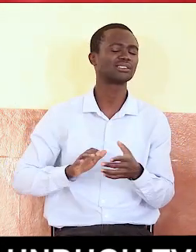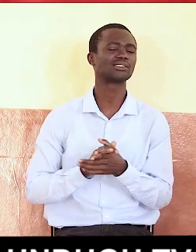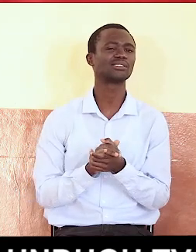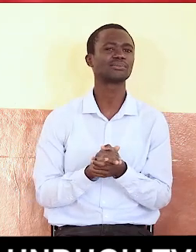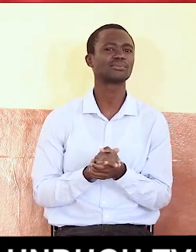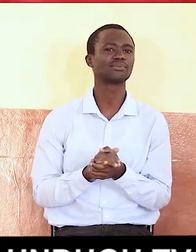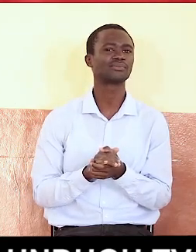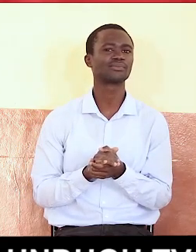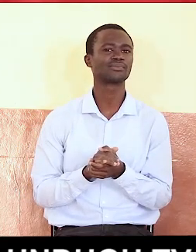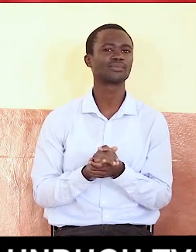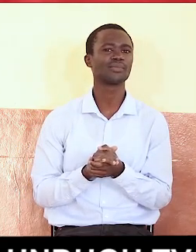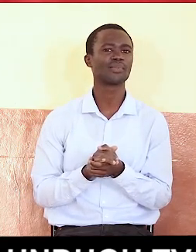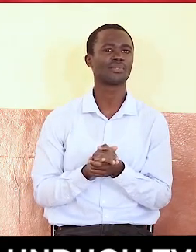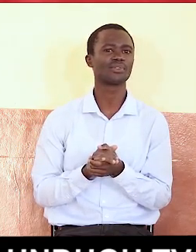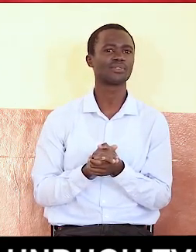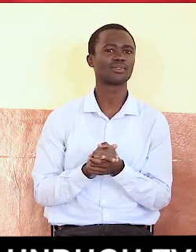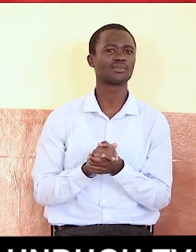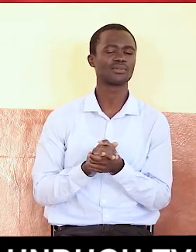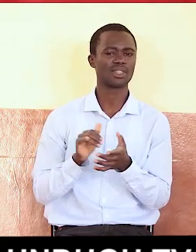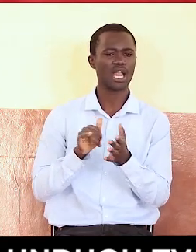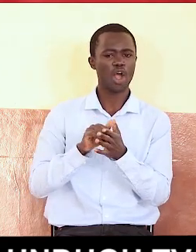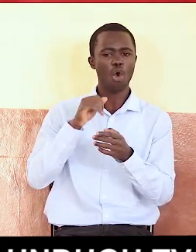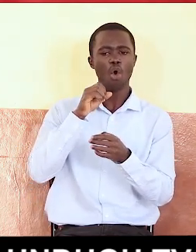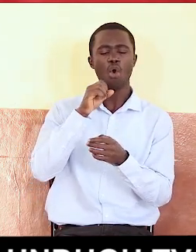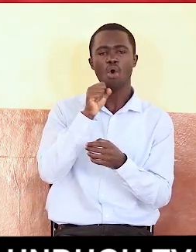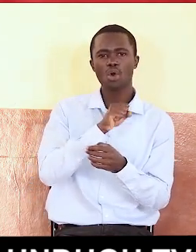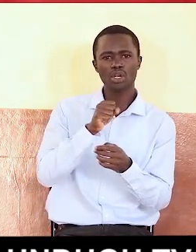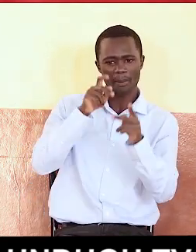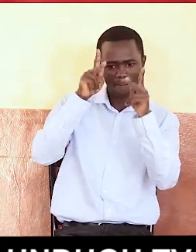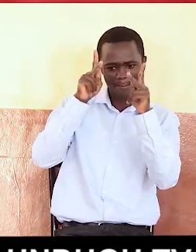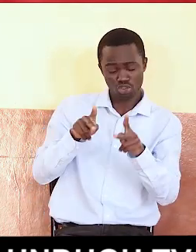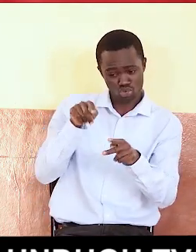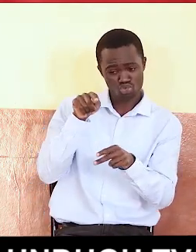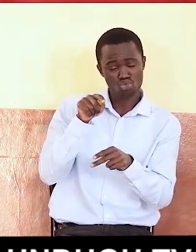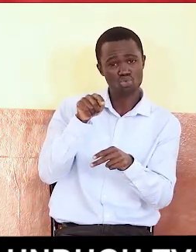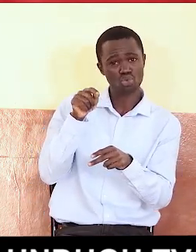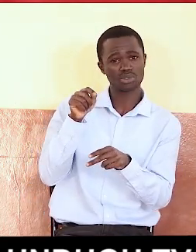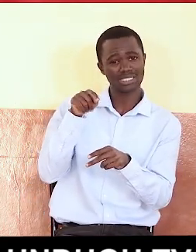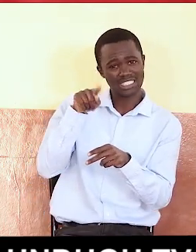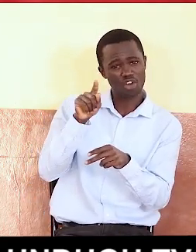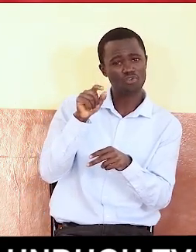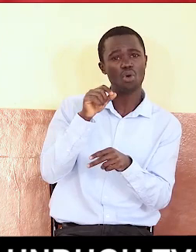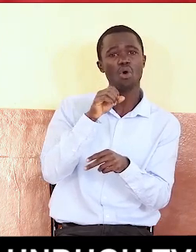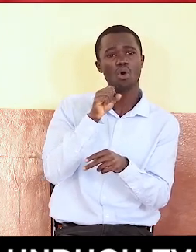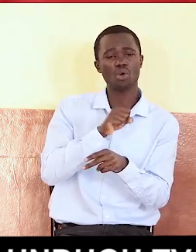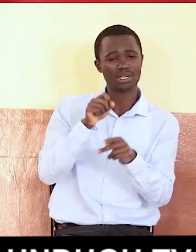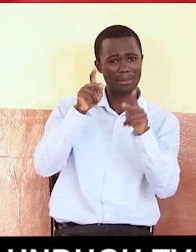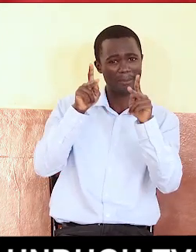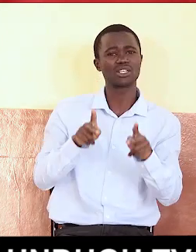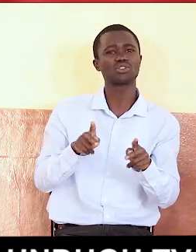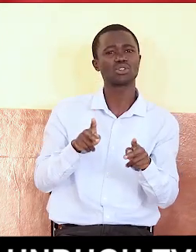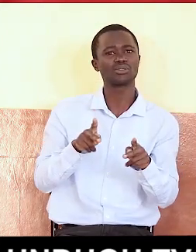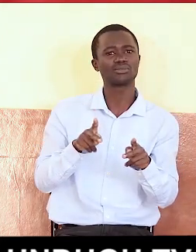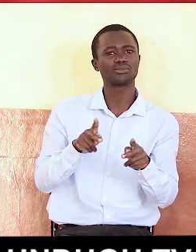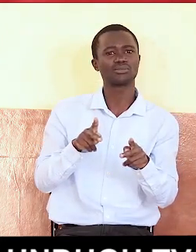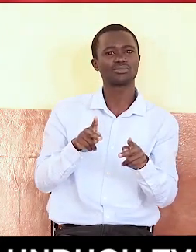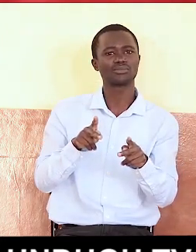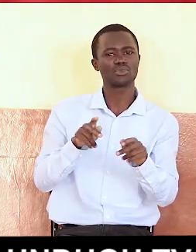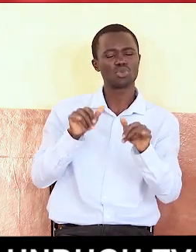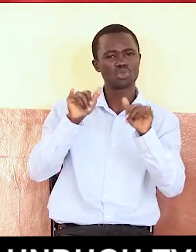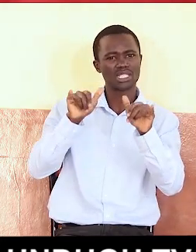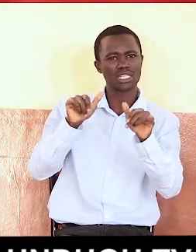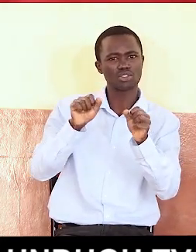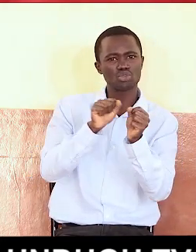Na ule utu wako wa kale, unaitwa utu wa kale, ule utu wako wa kale unaishi